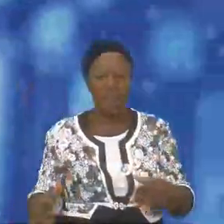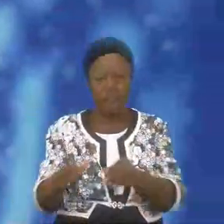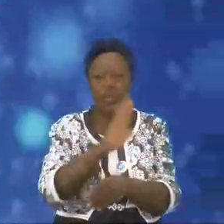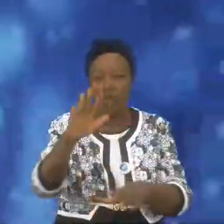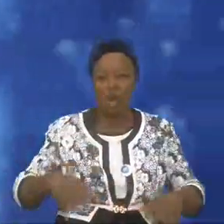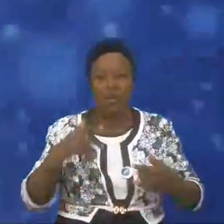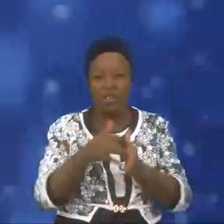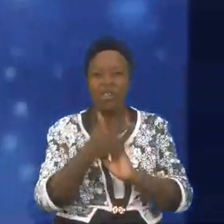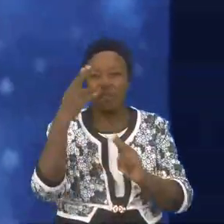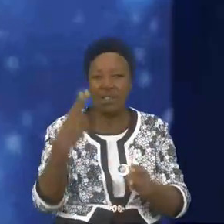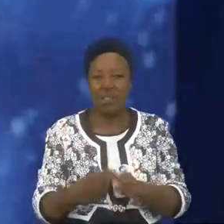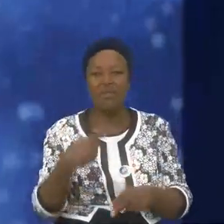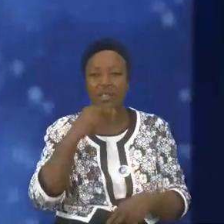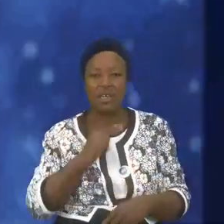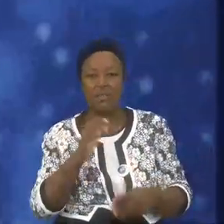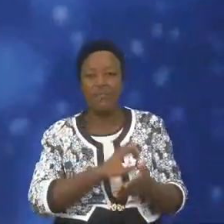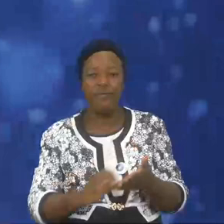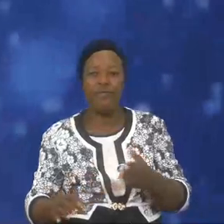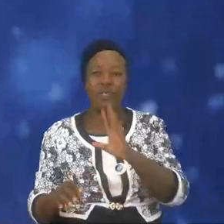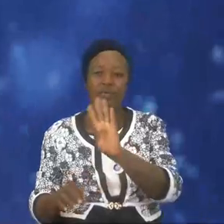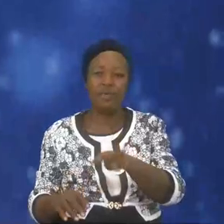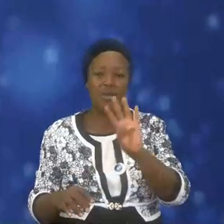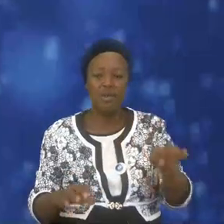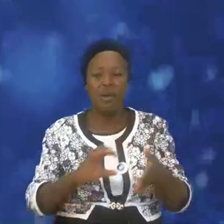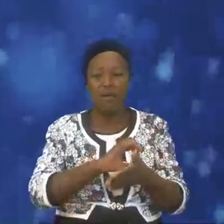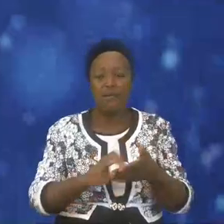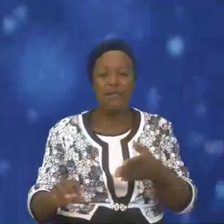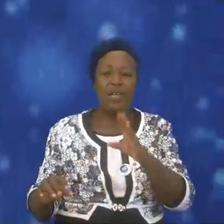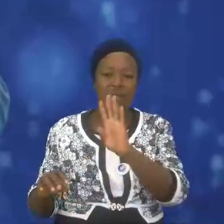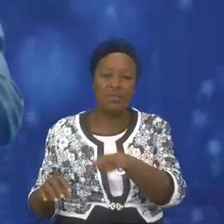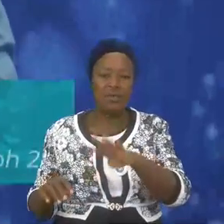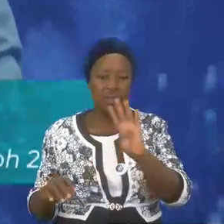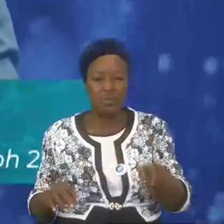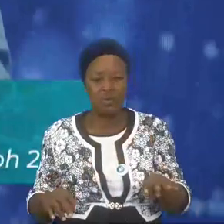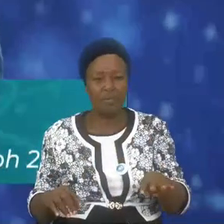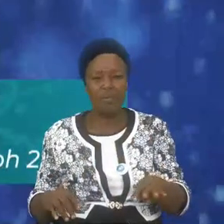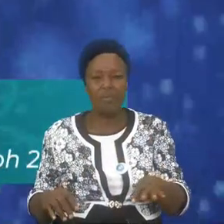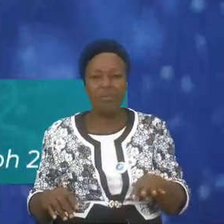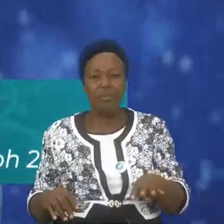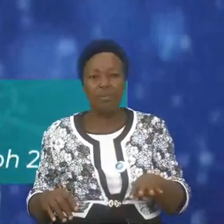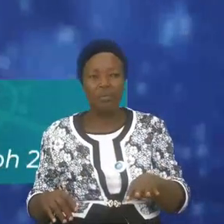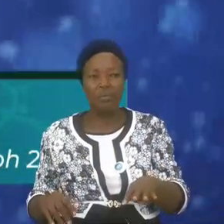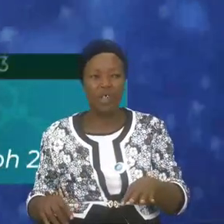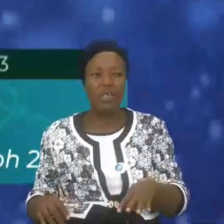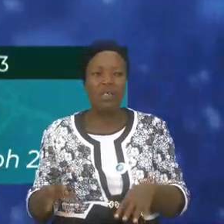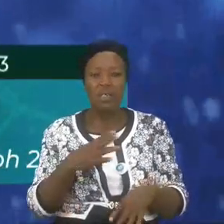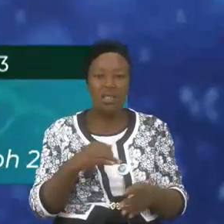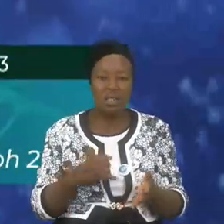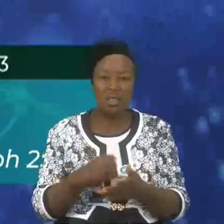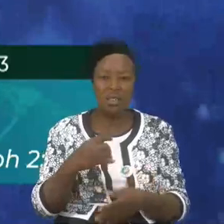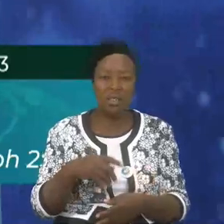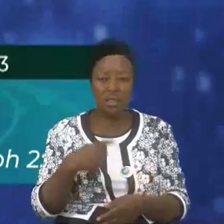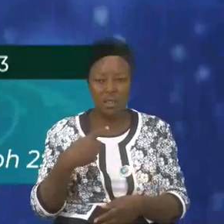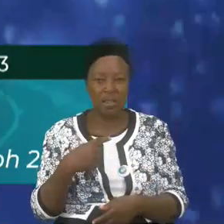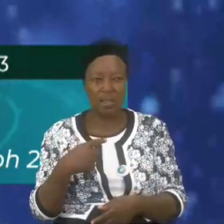vie. Dans le verset 44, on nous dit, dans